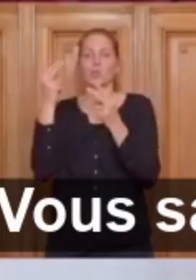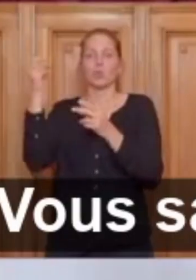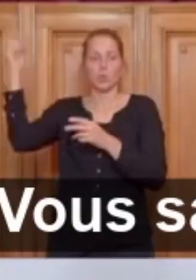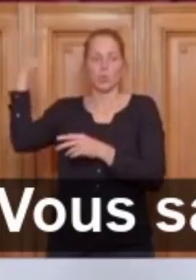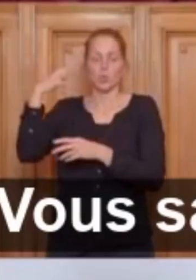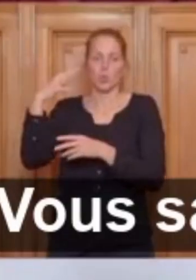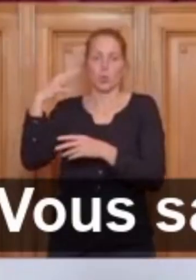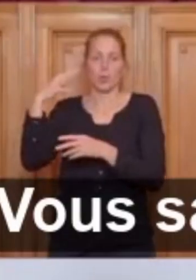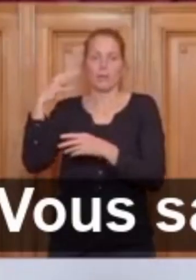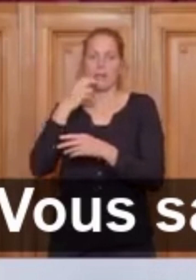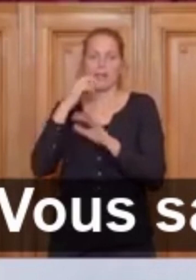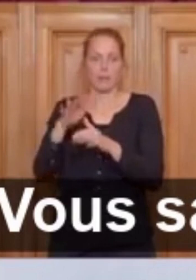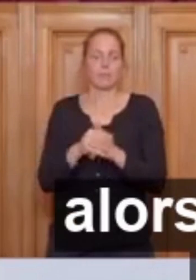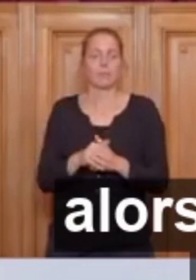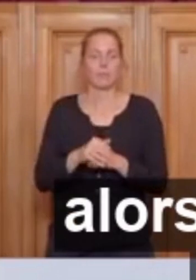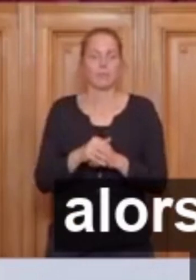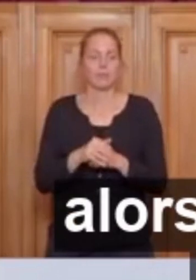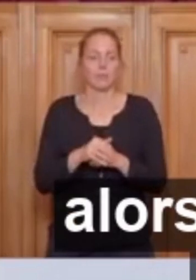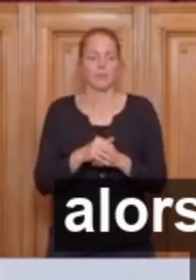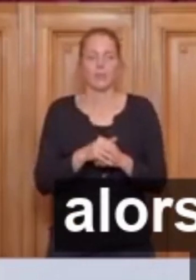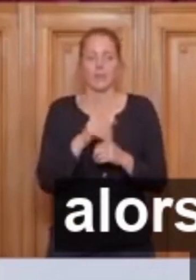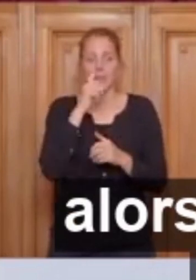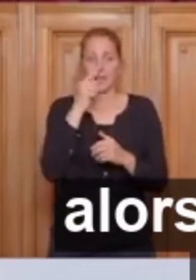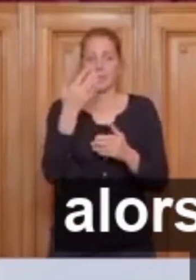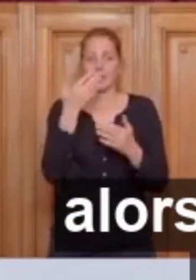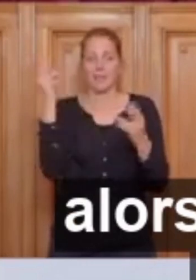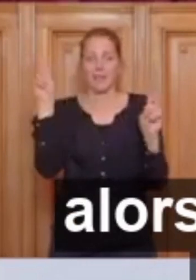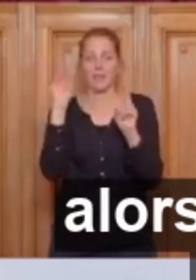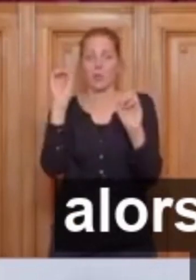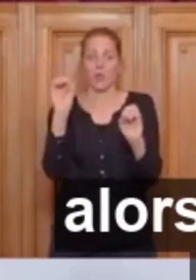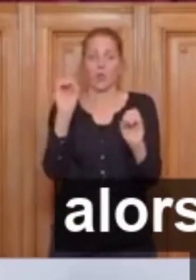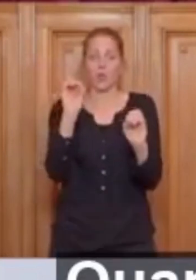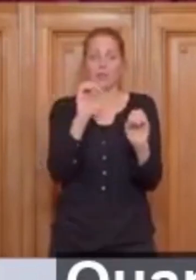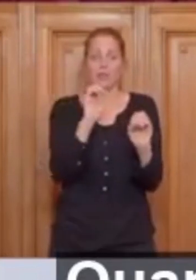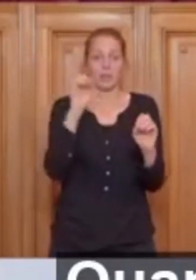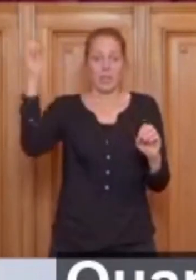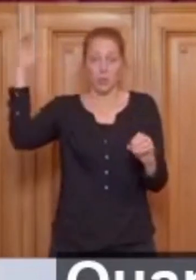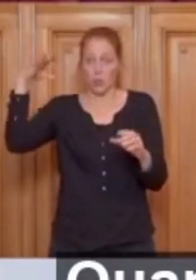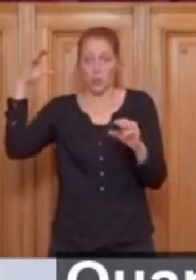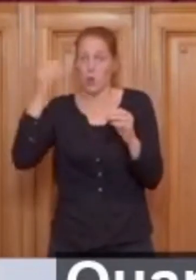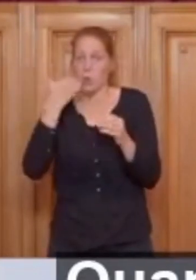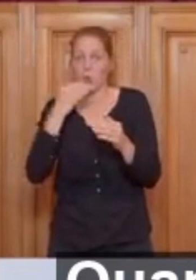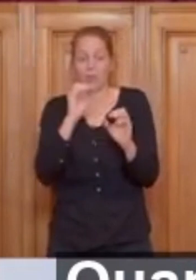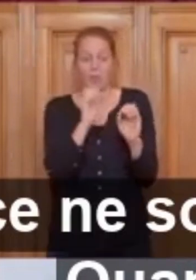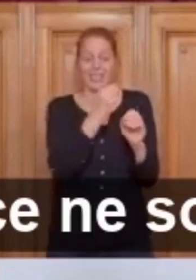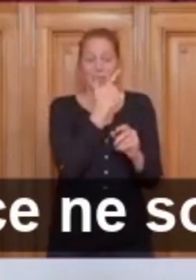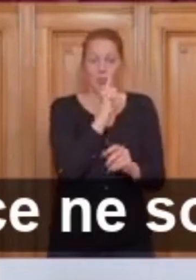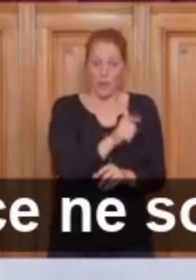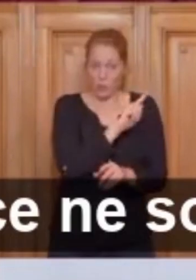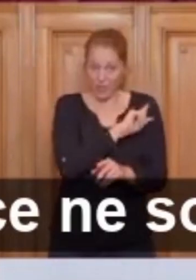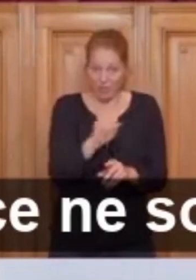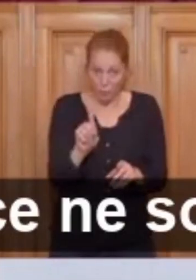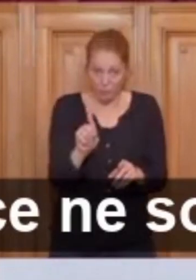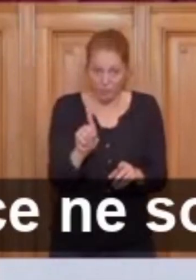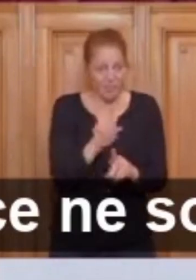wenn keine Wand bläst, da sind nicht 200.000 Leute, da sind null. Wenn die Sonne schenkt, da sind nicht 200.000 Leute,